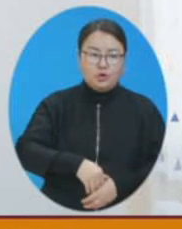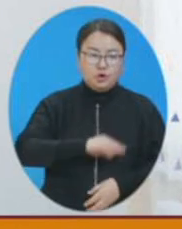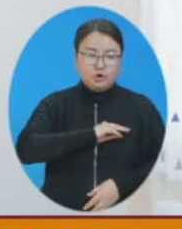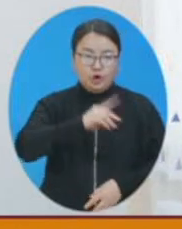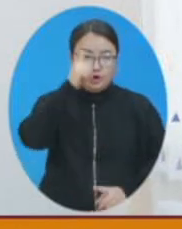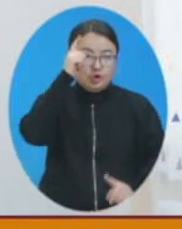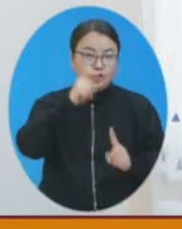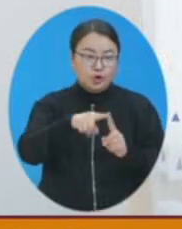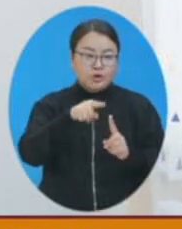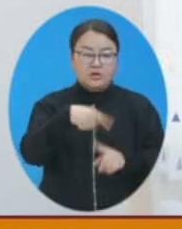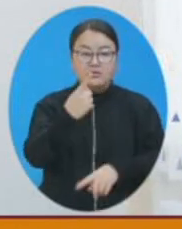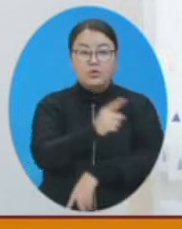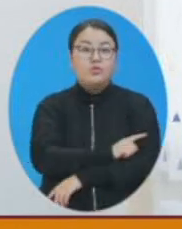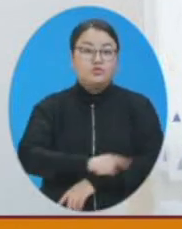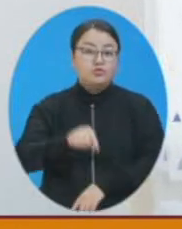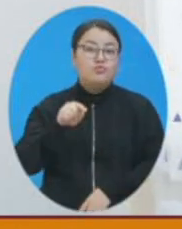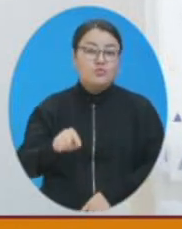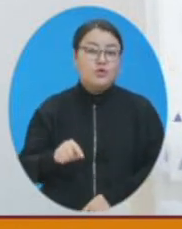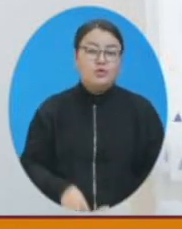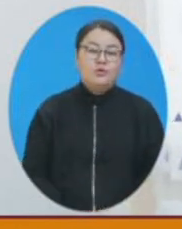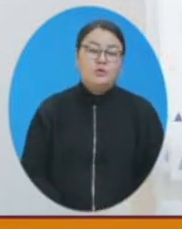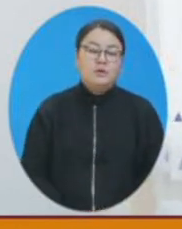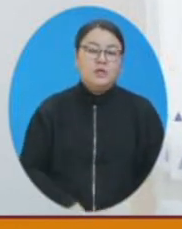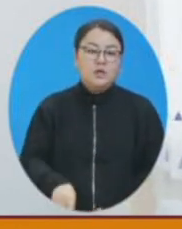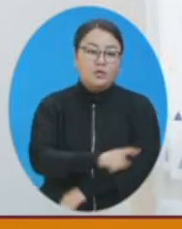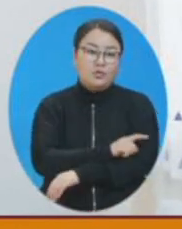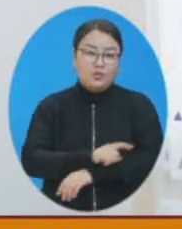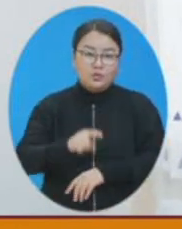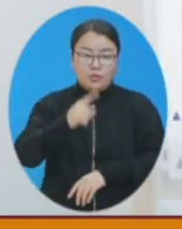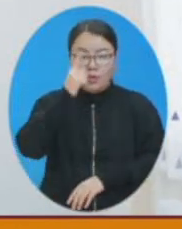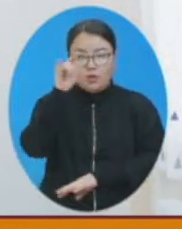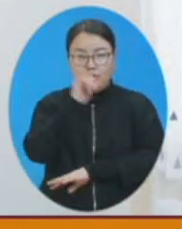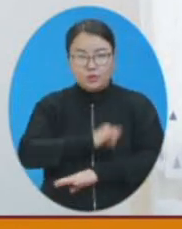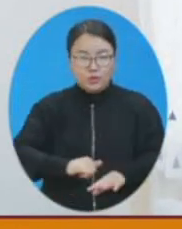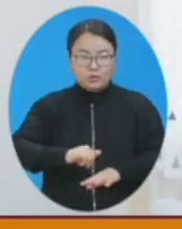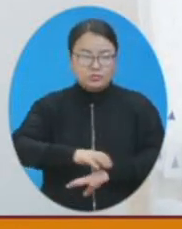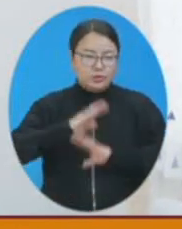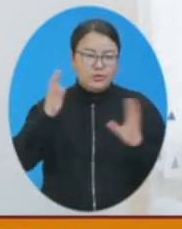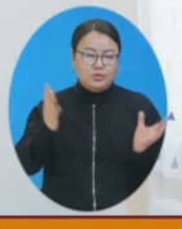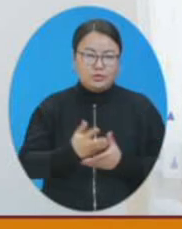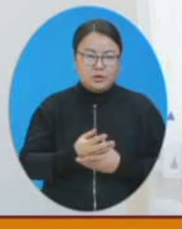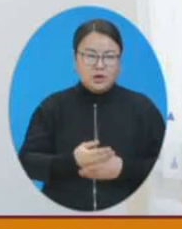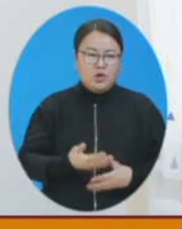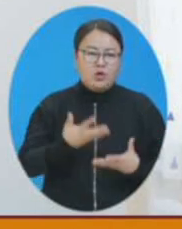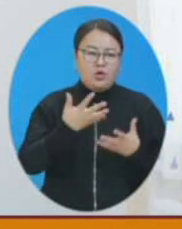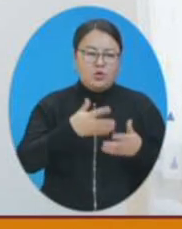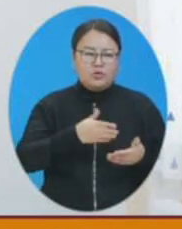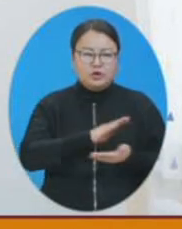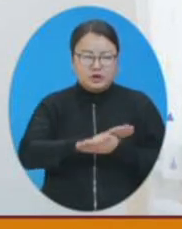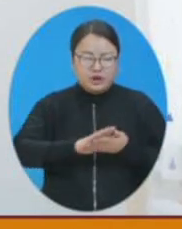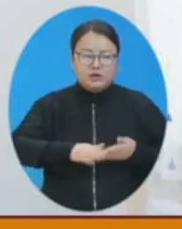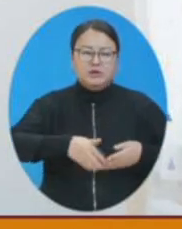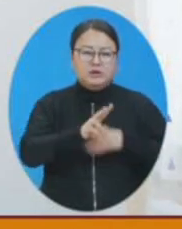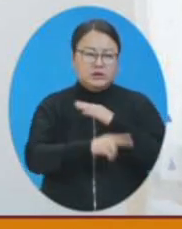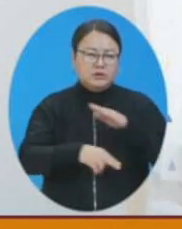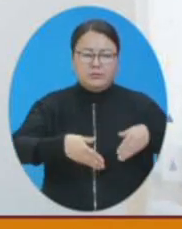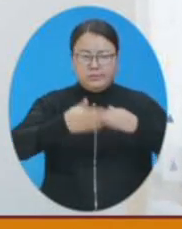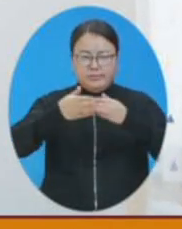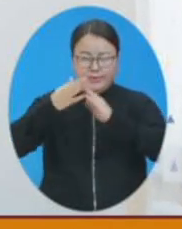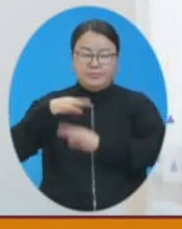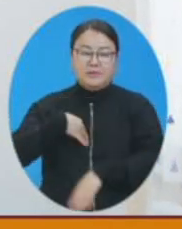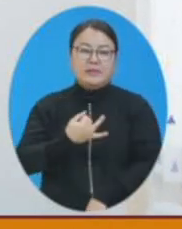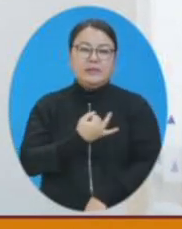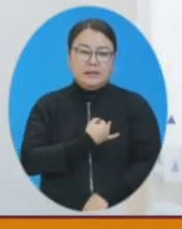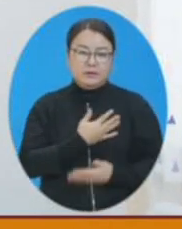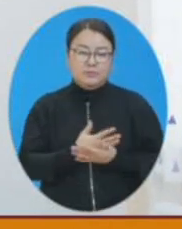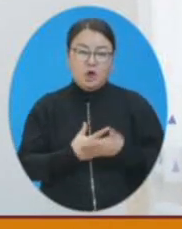нэг одоо үр дүн гэж дотор харж байна. Тэгээд үүний үр дүнд одоо Монгол Улсад даяар бол 100-100 юм цэцэрлэг бий баригдан гэдэг нь бүрэн ихтэй байгаа. Тэгээ